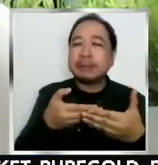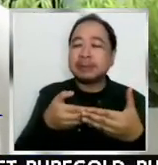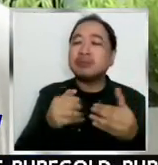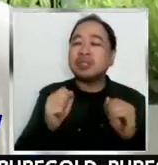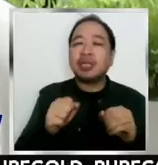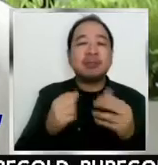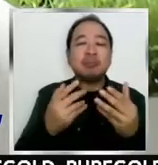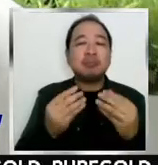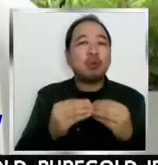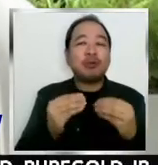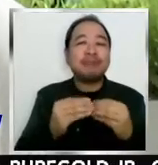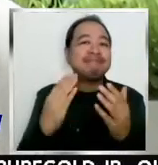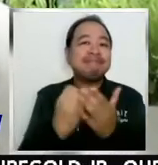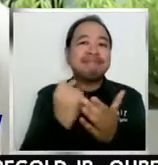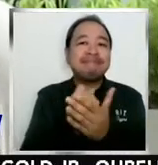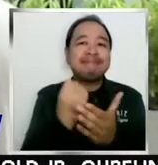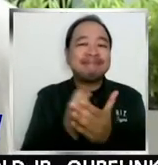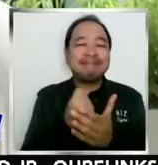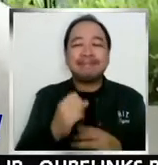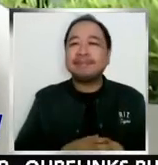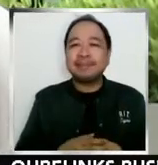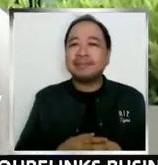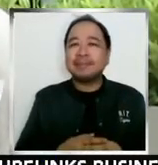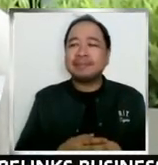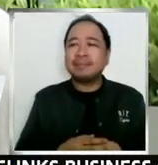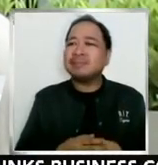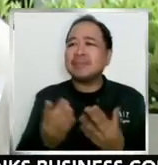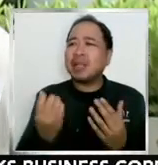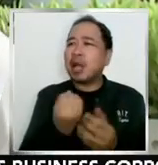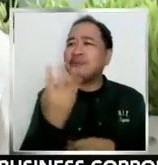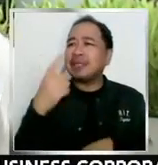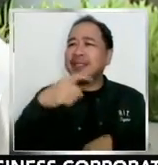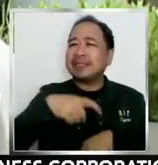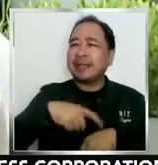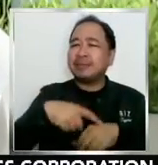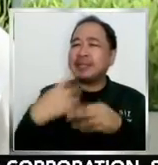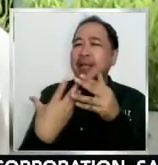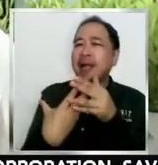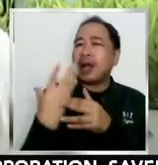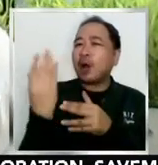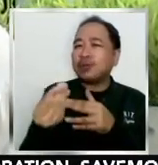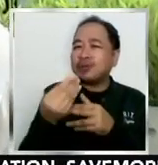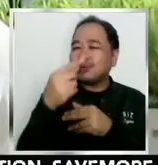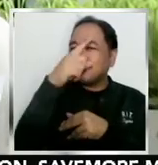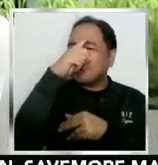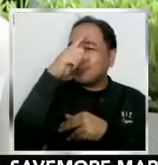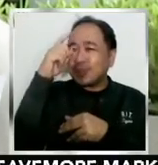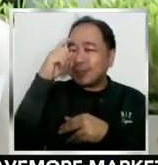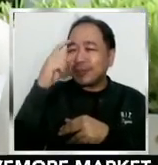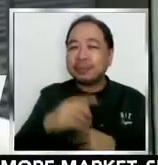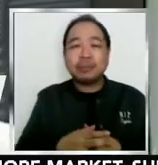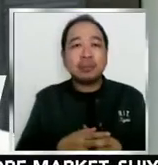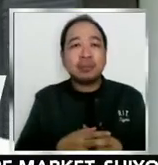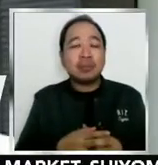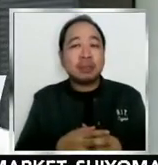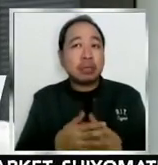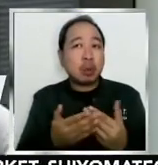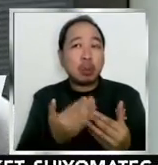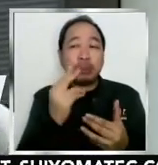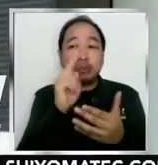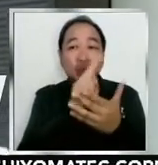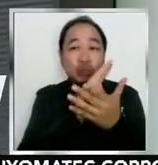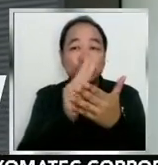So gano'n kayo kadalas tumalabas na mag-swimming pag ganitong summer? Usually, almost every 2 weeks. Mainit